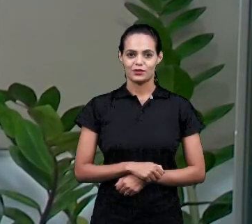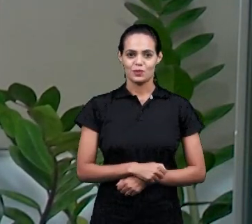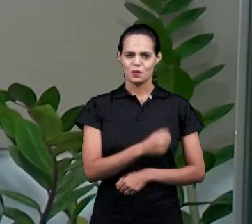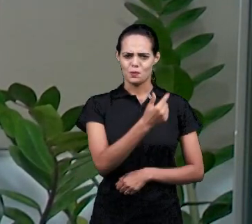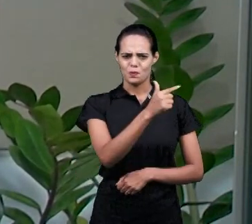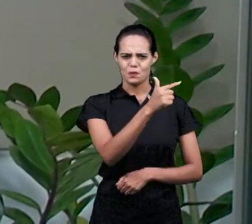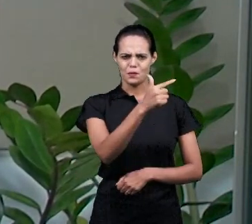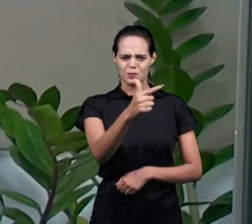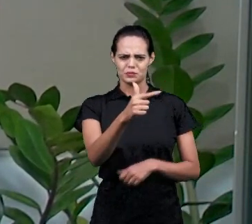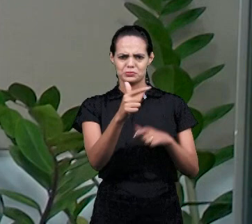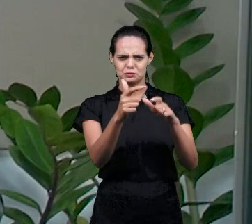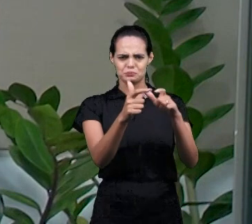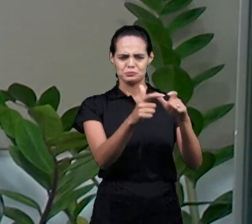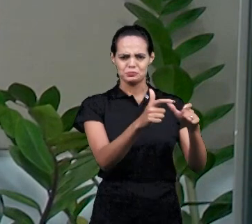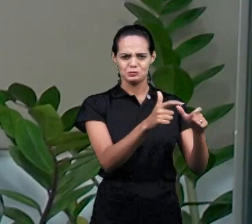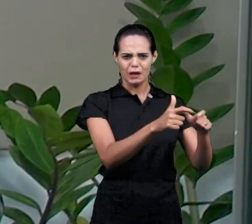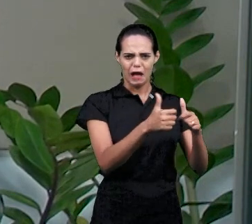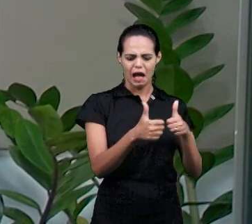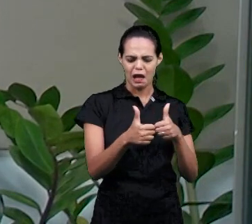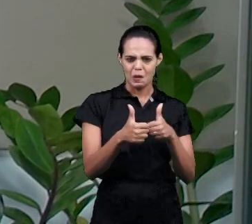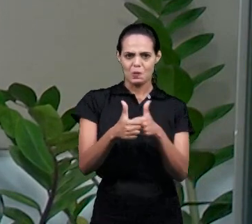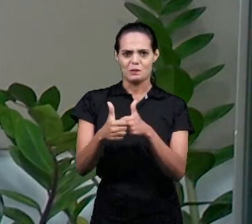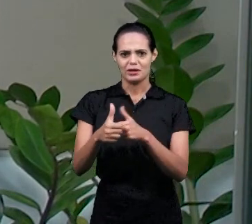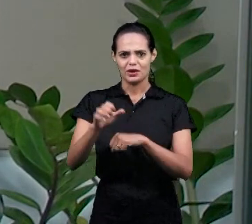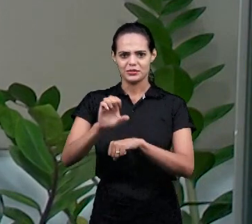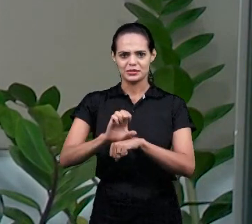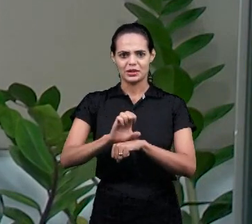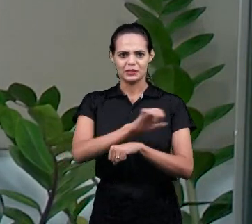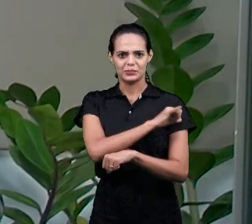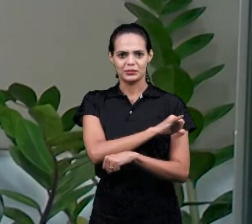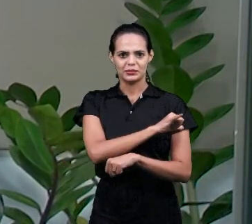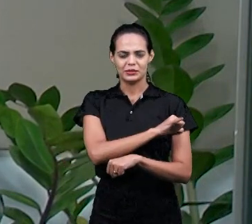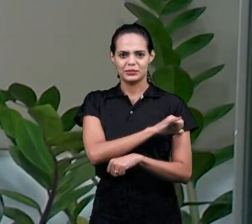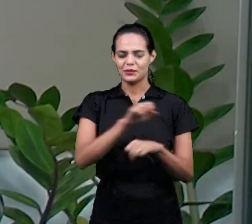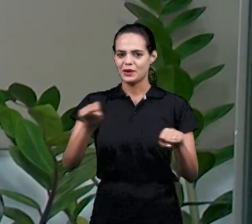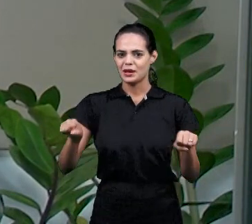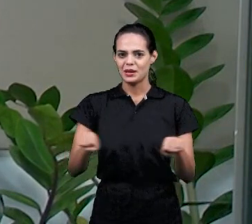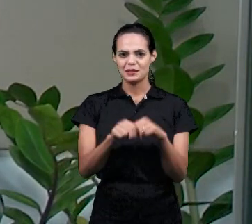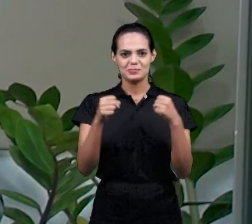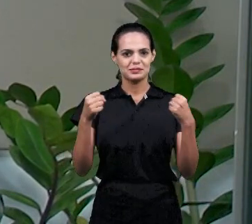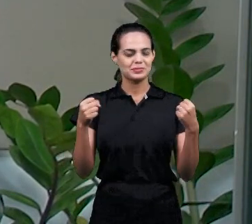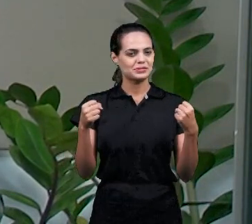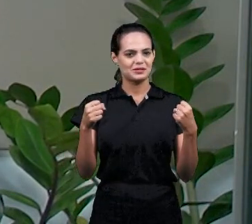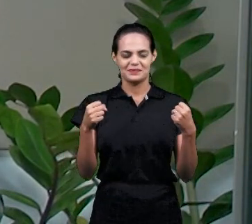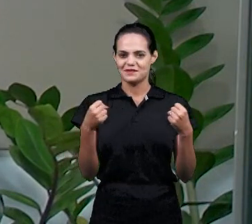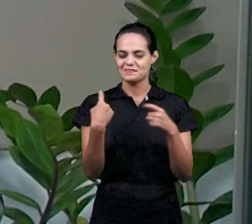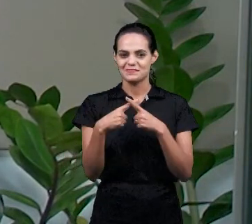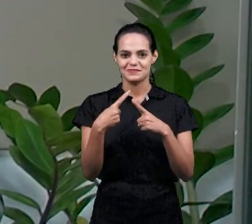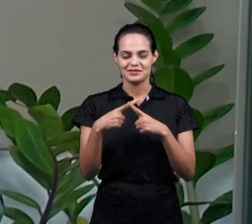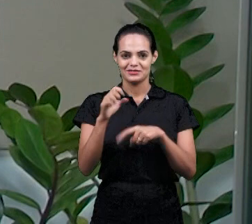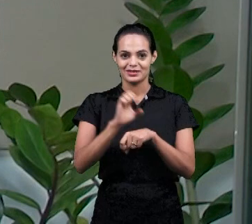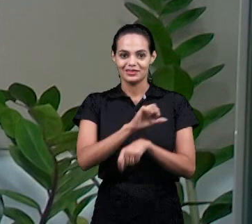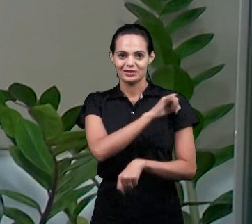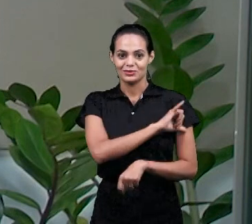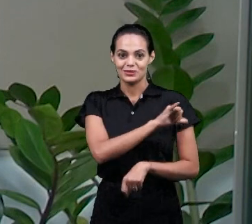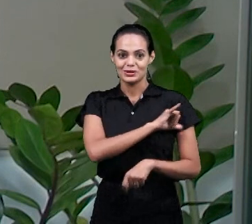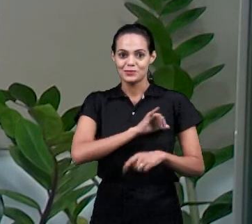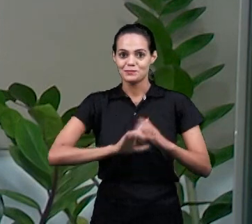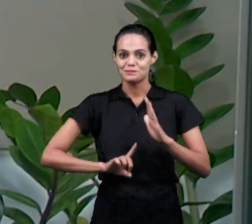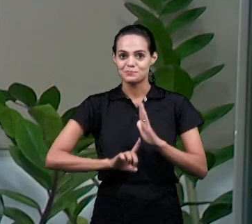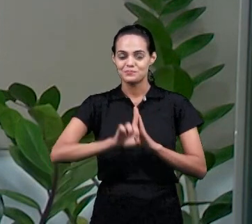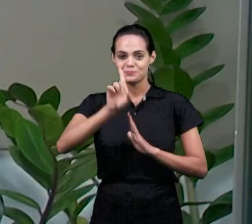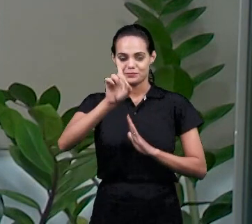à dépasser le nombre de participations que les frères et sœurs de Rio de Janeiro nous envoient. Aujourd'hui, nous